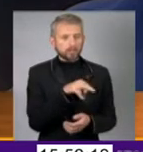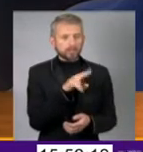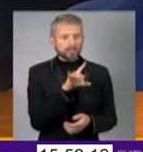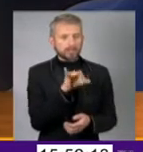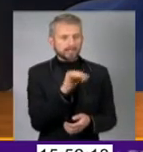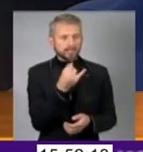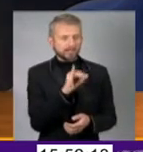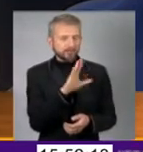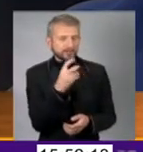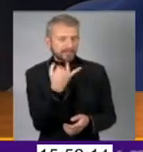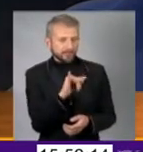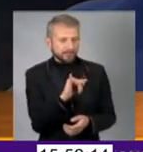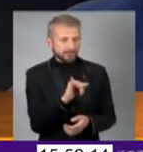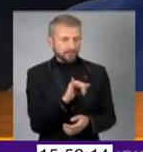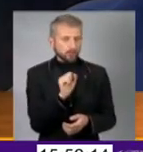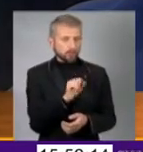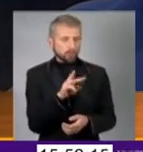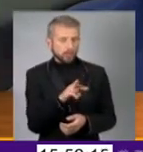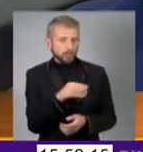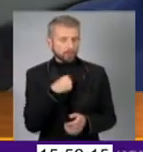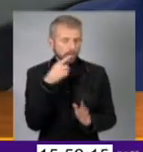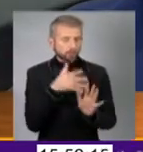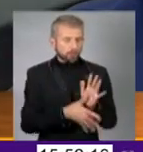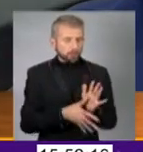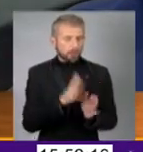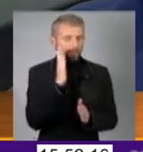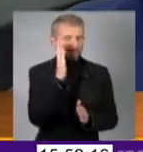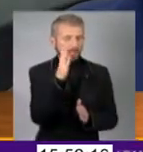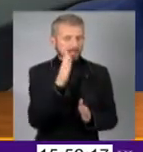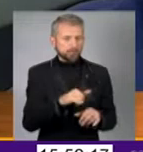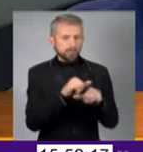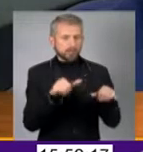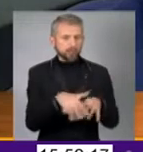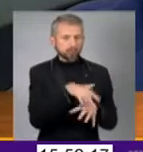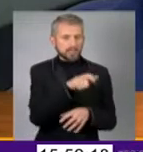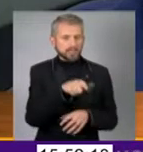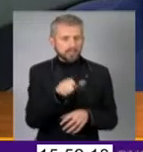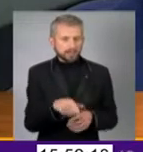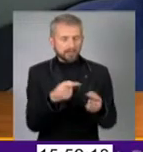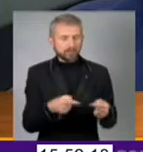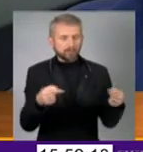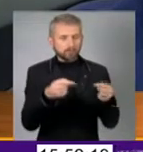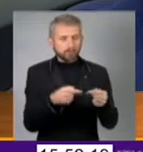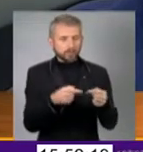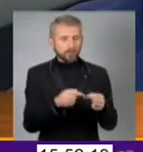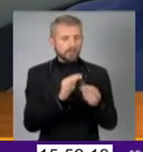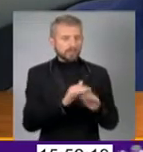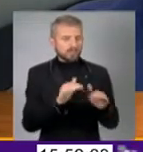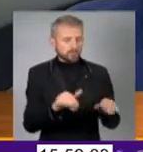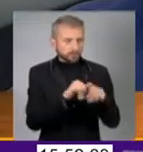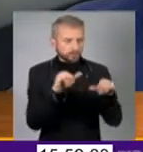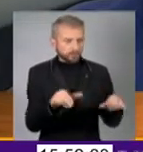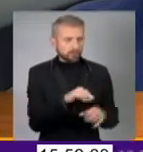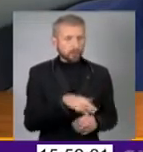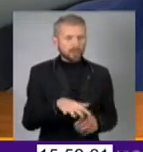Мадріївським Тимоколаєвичем, розуміємо для себе перспективу приросту населення і, відповідно, діток по